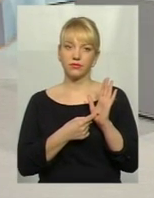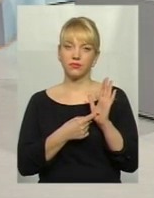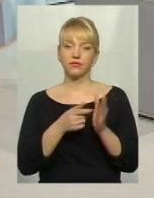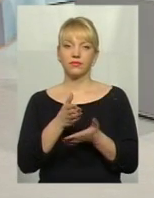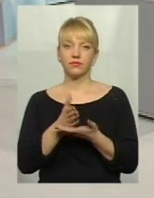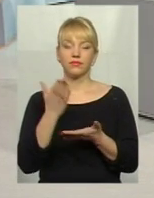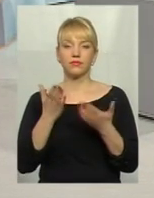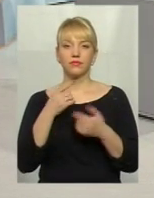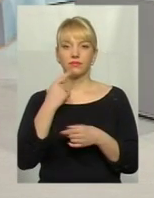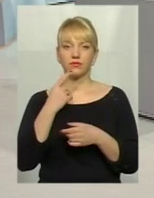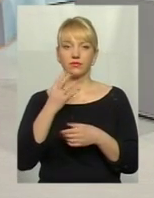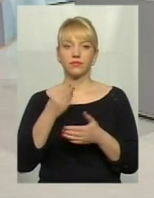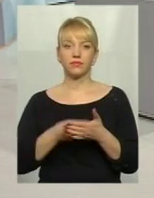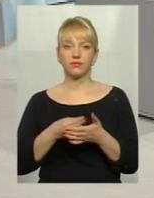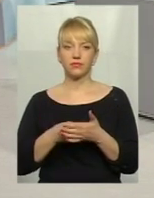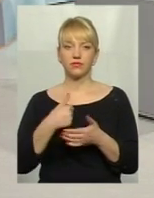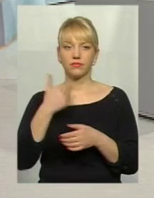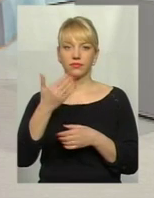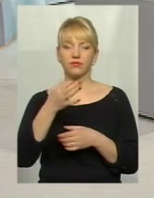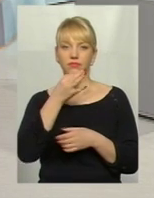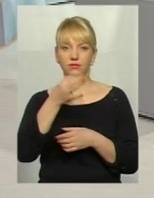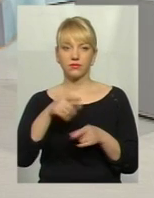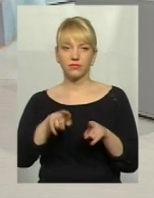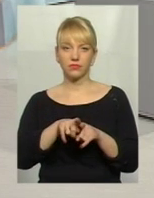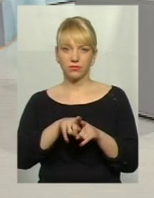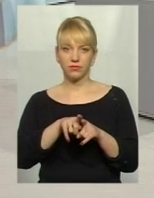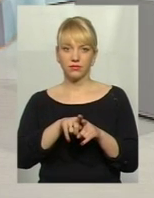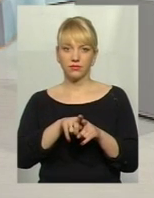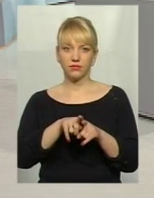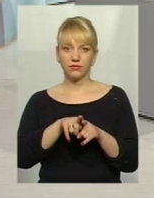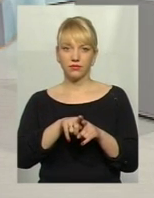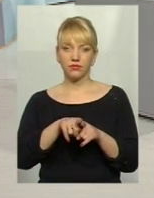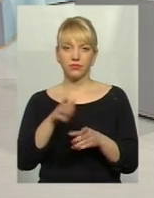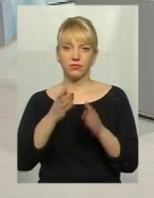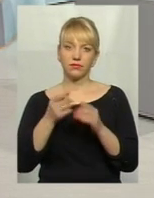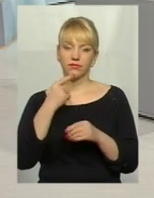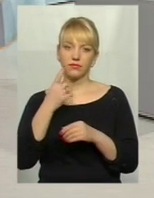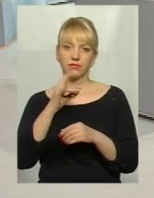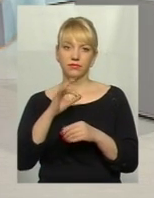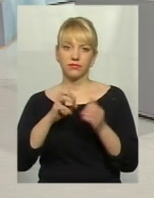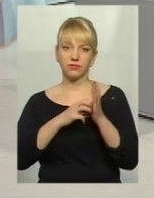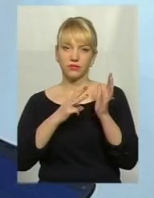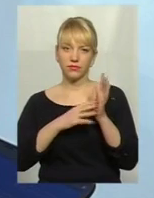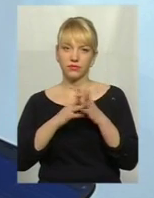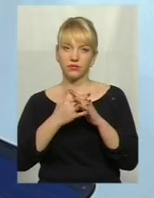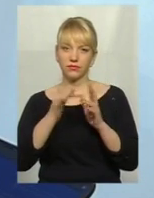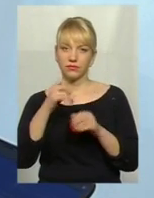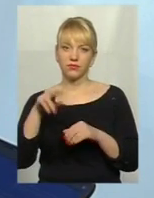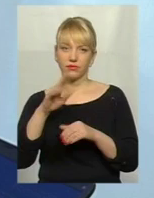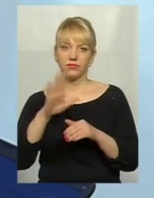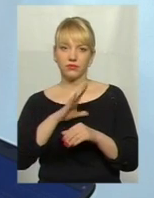Є. Якщо сказати про фінанси, я вам скажу так. Якщо взяти ось цих 18 сільських рад, які були минулого